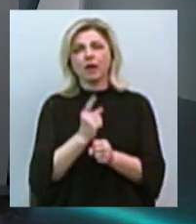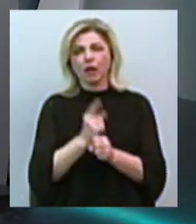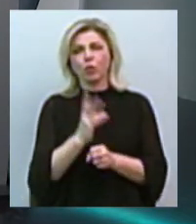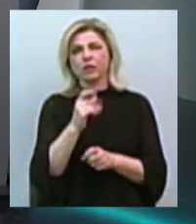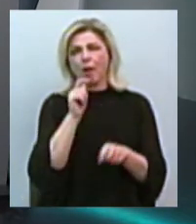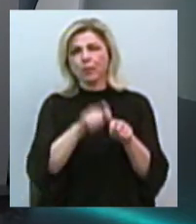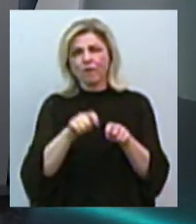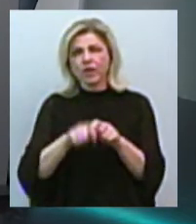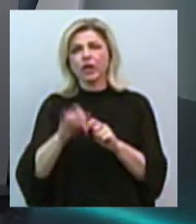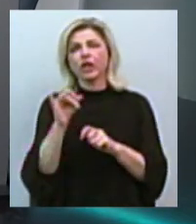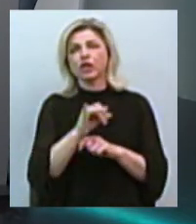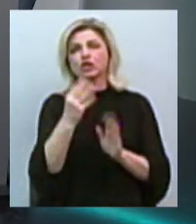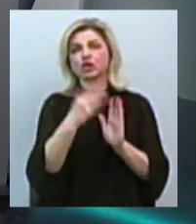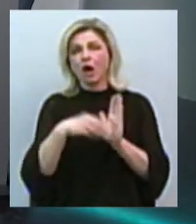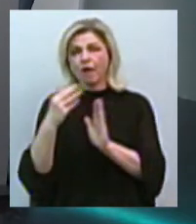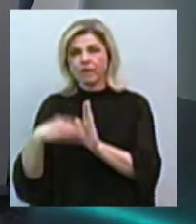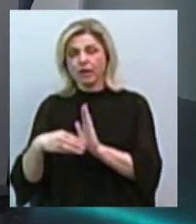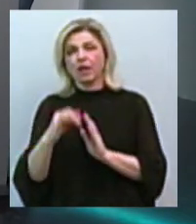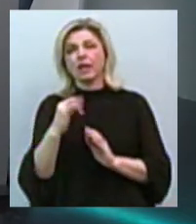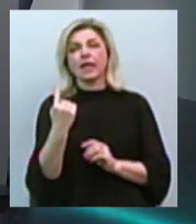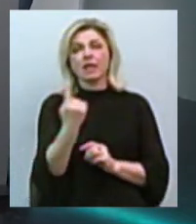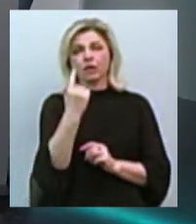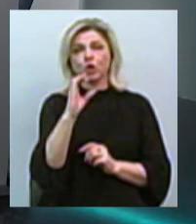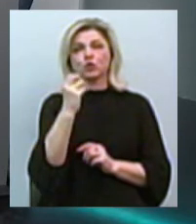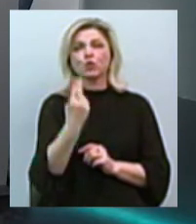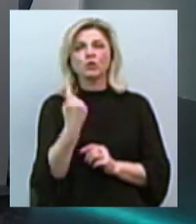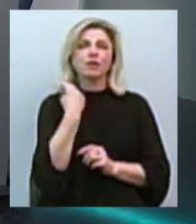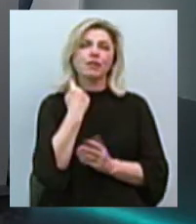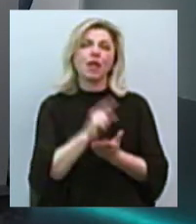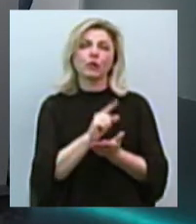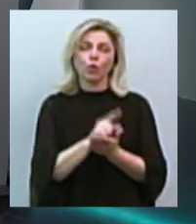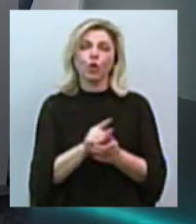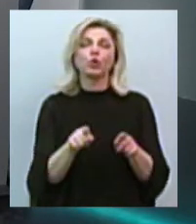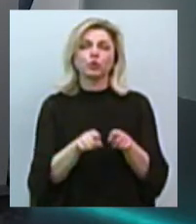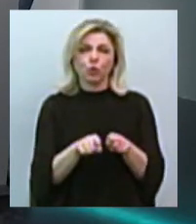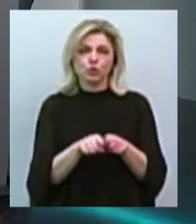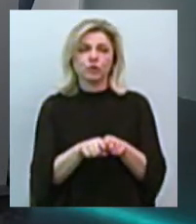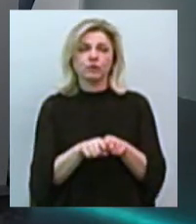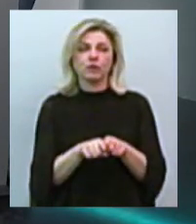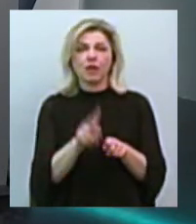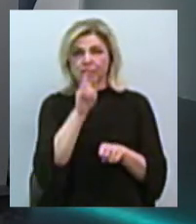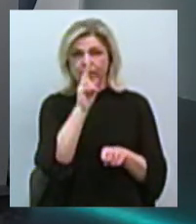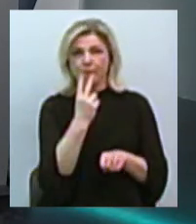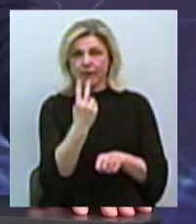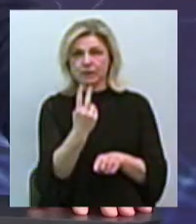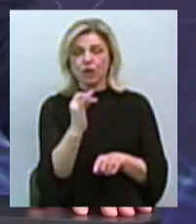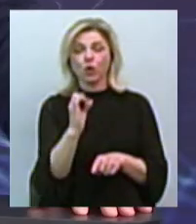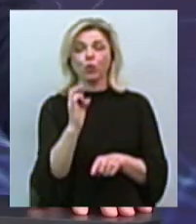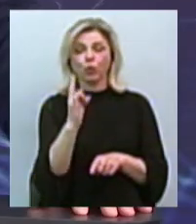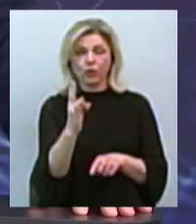там, на штрафы, но и вот единый социальный внесок, то есть он тоже, значит, на вот эти 2 месяца, на